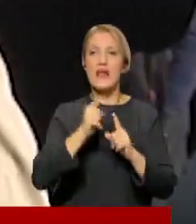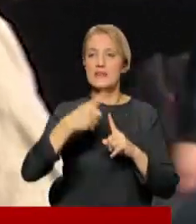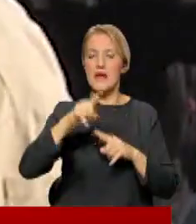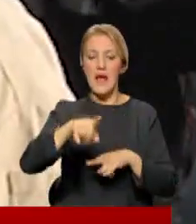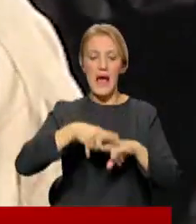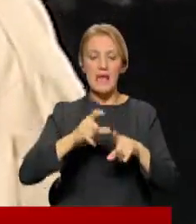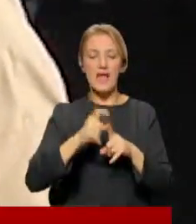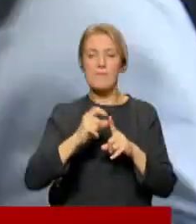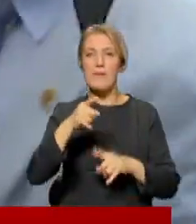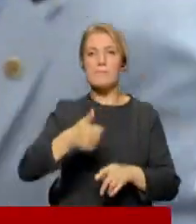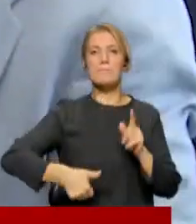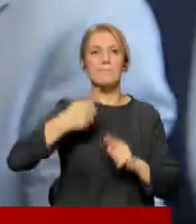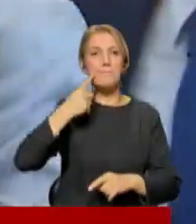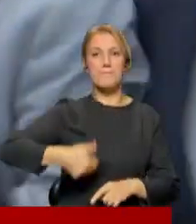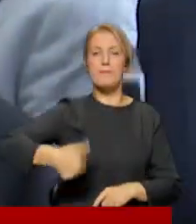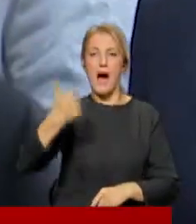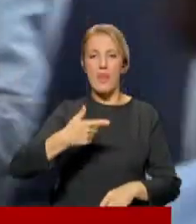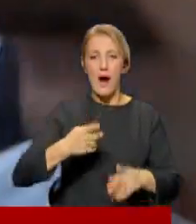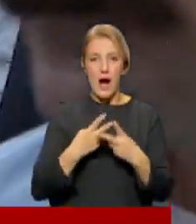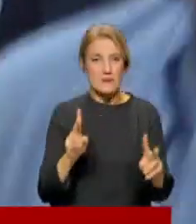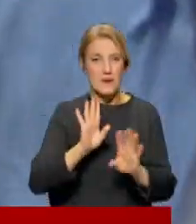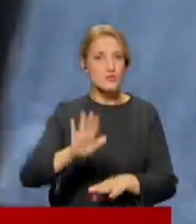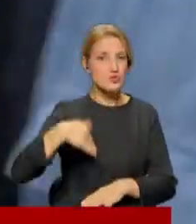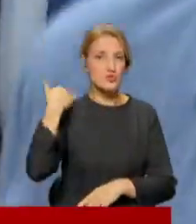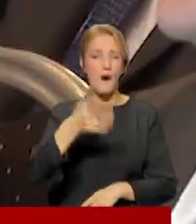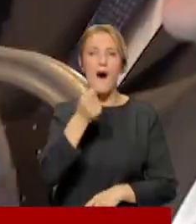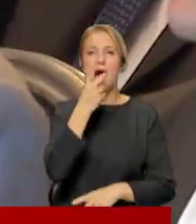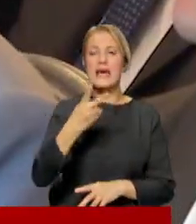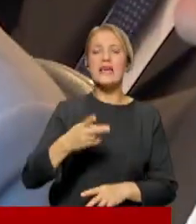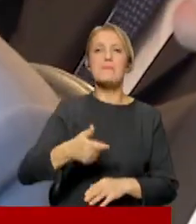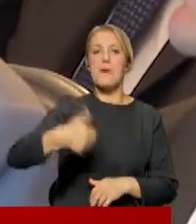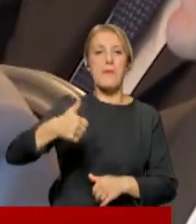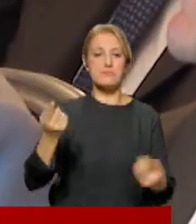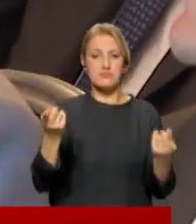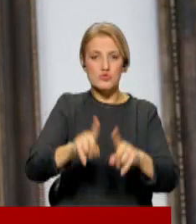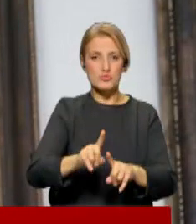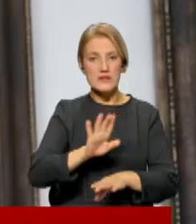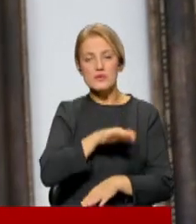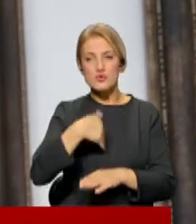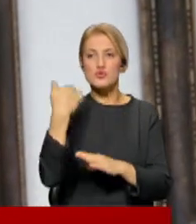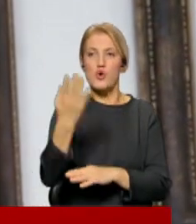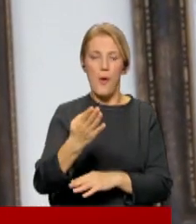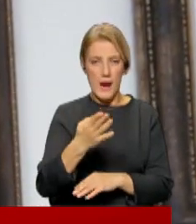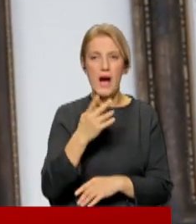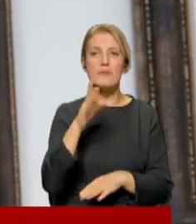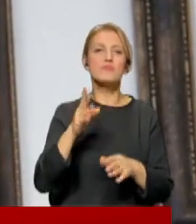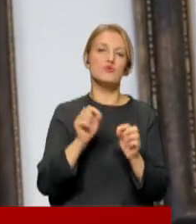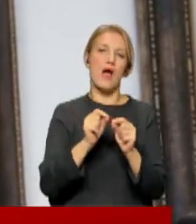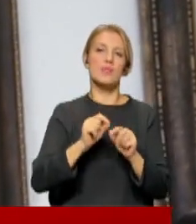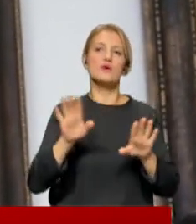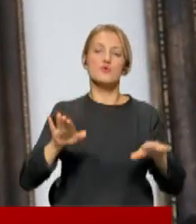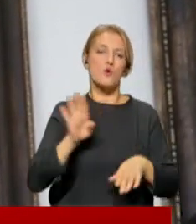HDP bakanlık açıklamasının estirdiği soğuk Rüzgar Ankara'da 2 liderin buluşmasında dağıldıktan 2 gün sonra Bülent kuşoğlu